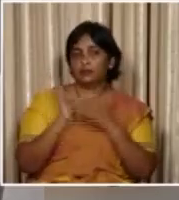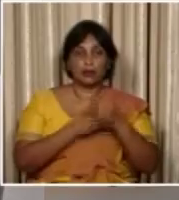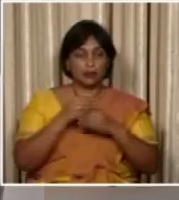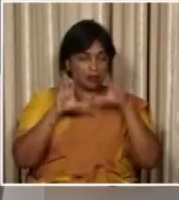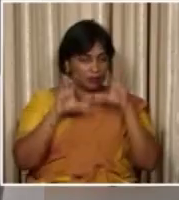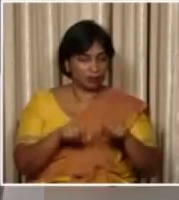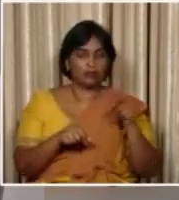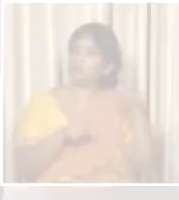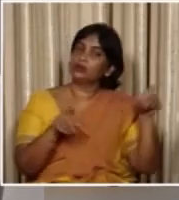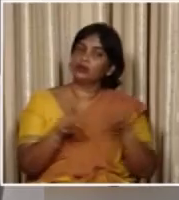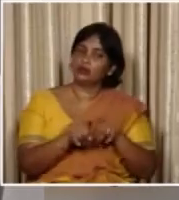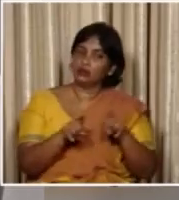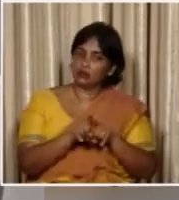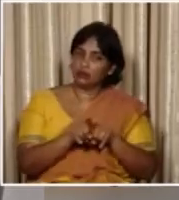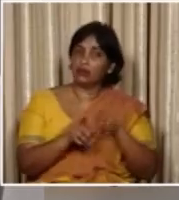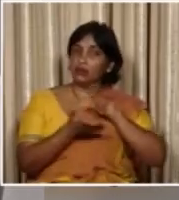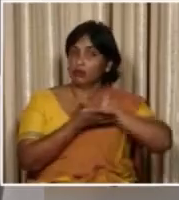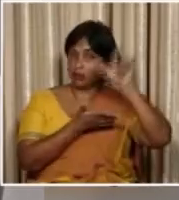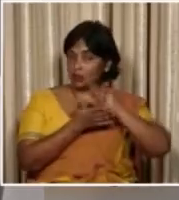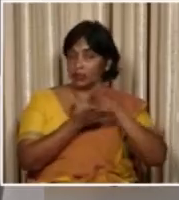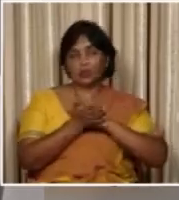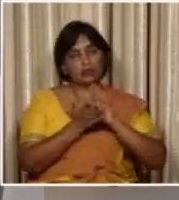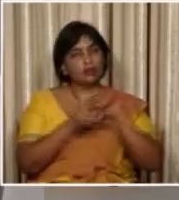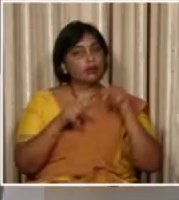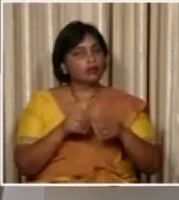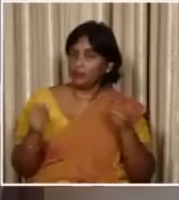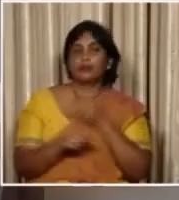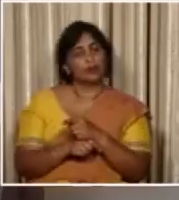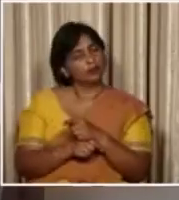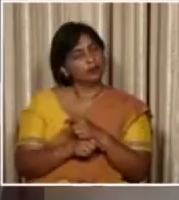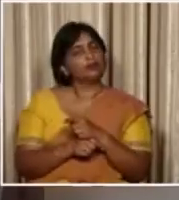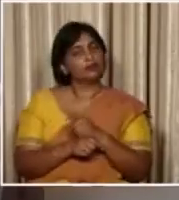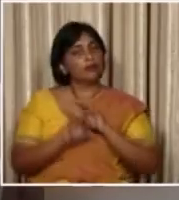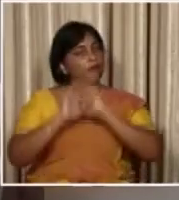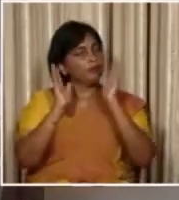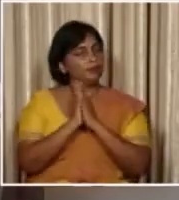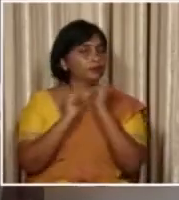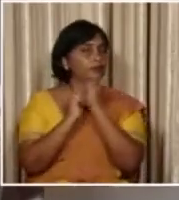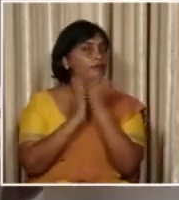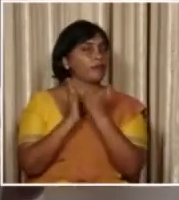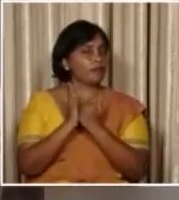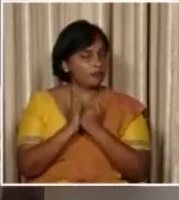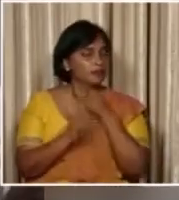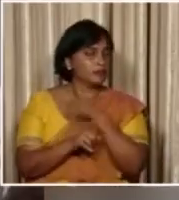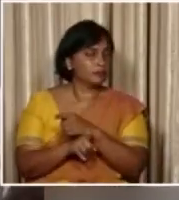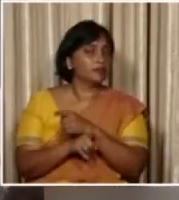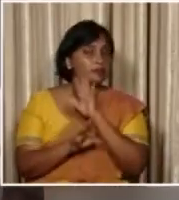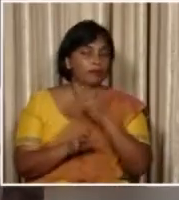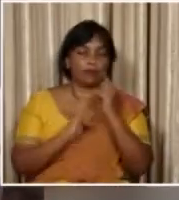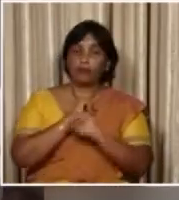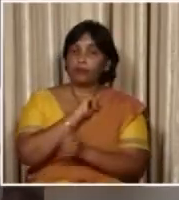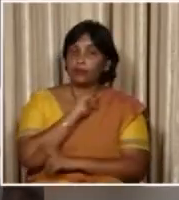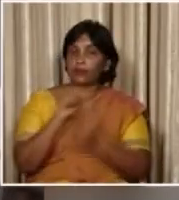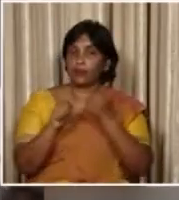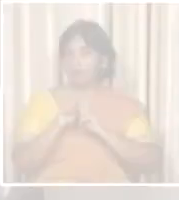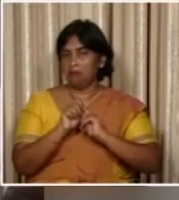කීපයකට හෝටල් වලට ගුවන් සේවා සමාගම් වලට දැනට ලබා දීලා තියෙනවා. සමස්ත වැඩපිළිවෙල හරහා ඒ අයට මාතෘ දීමනා